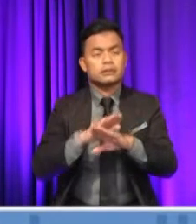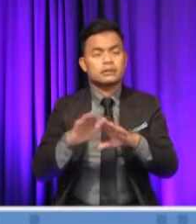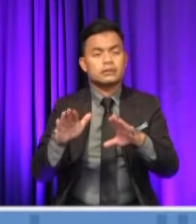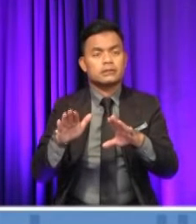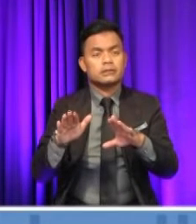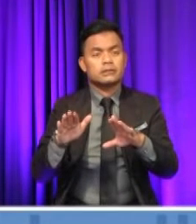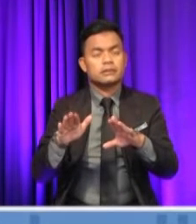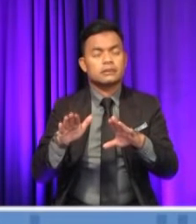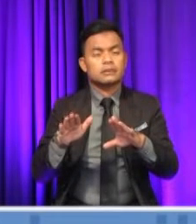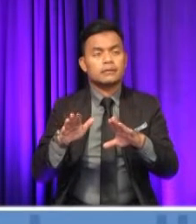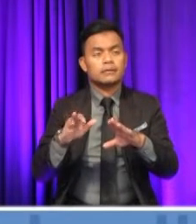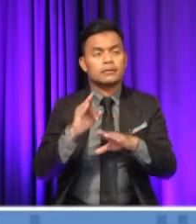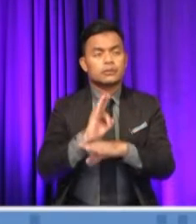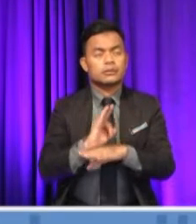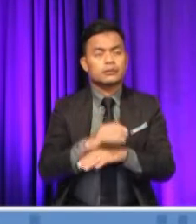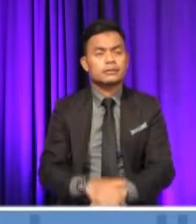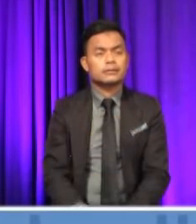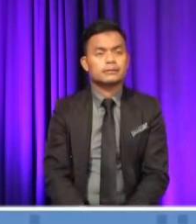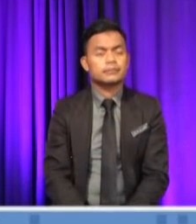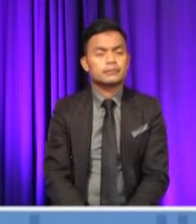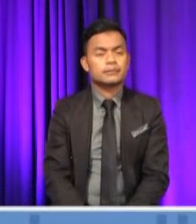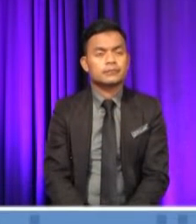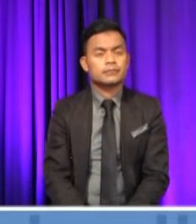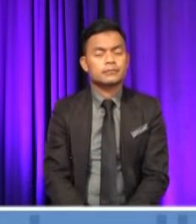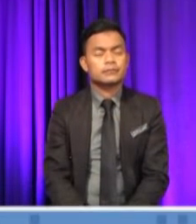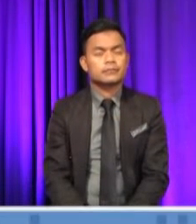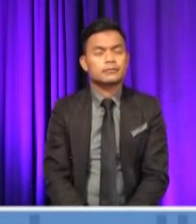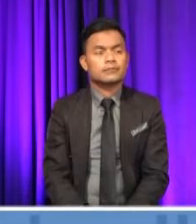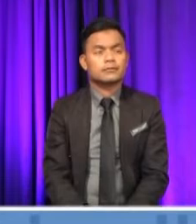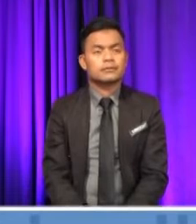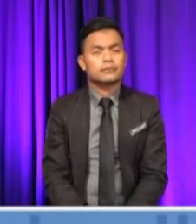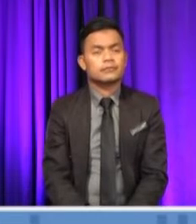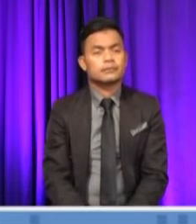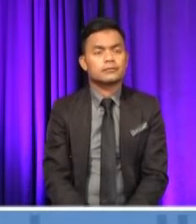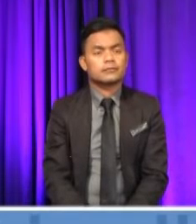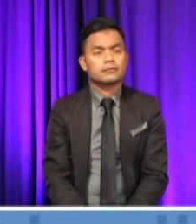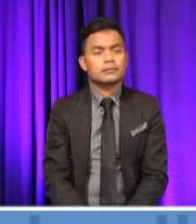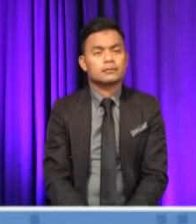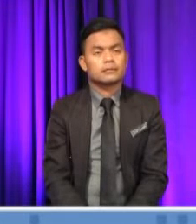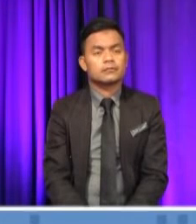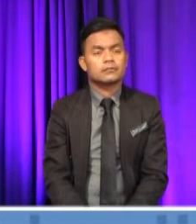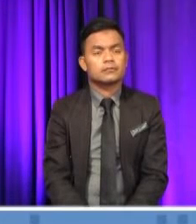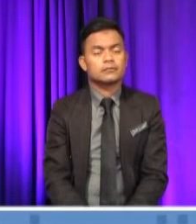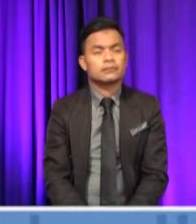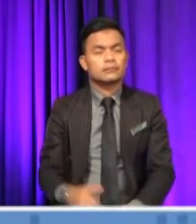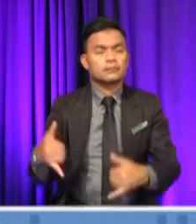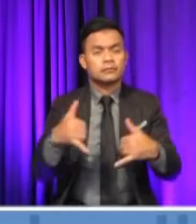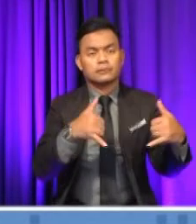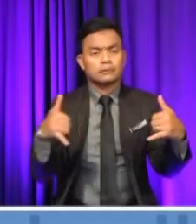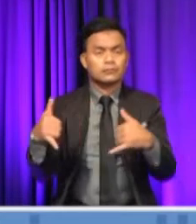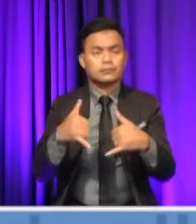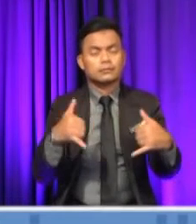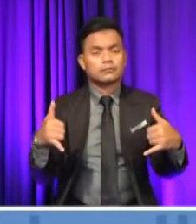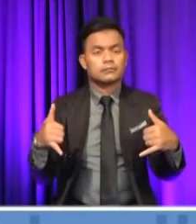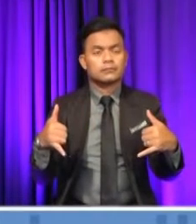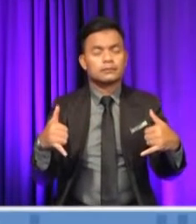frekuensi. Okey. Betul ke Okey, cikgu? jadi? Untuk arus ulang-alik pula, dia arus dia,